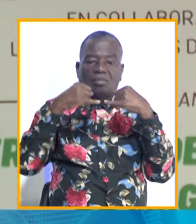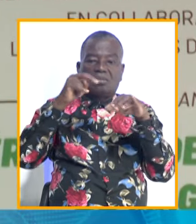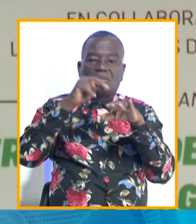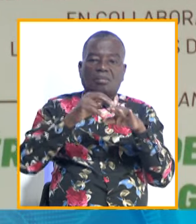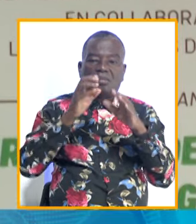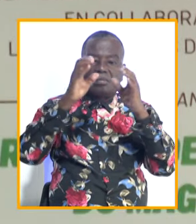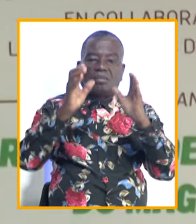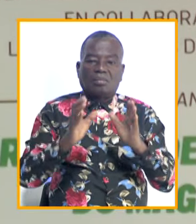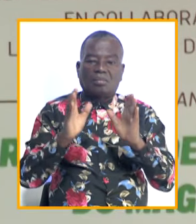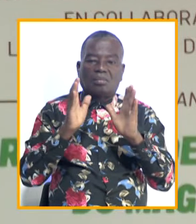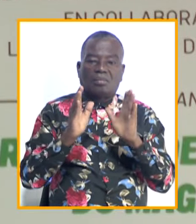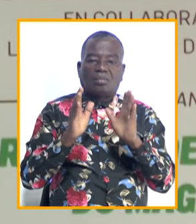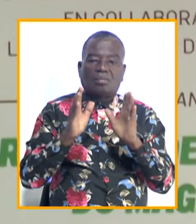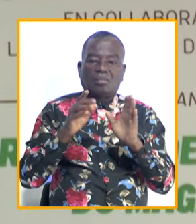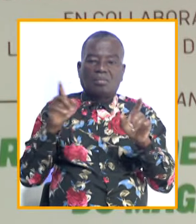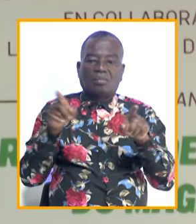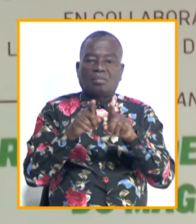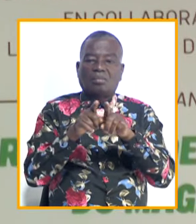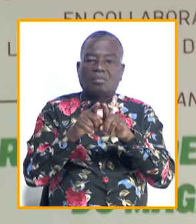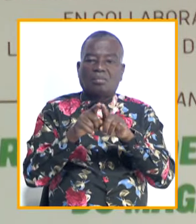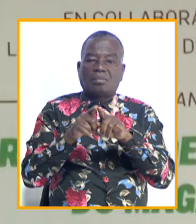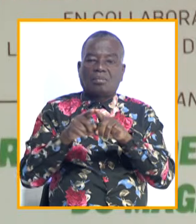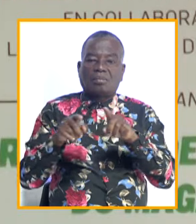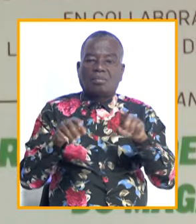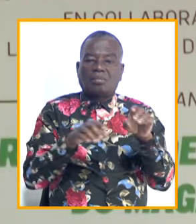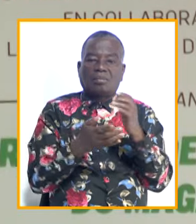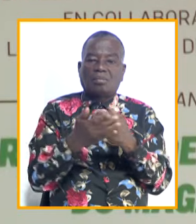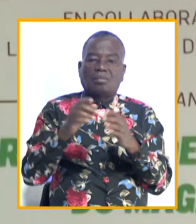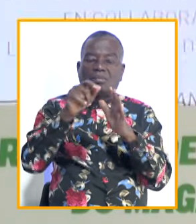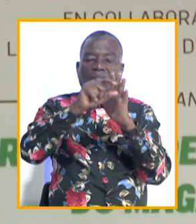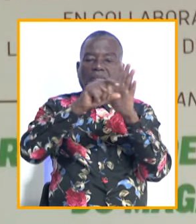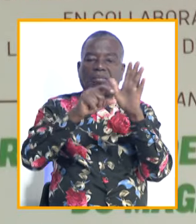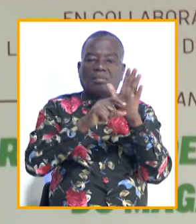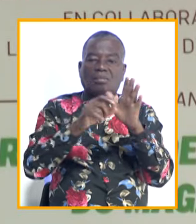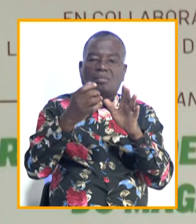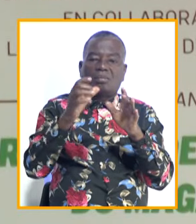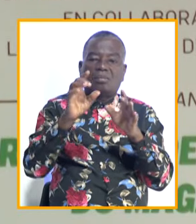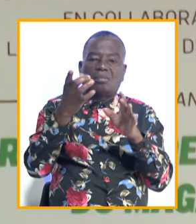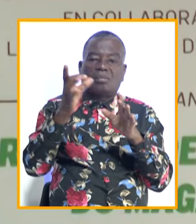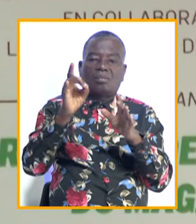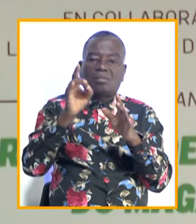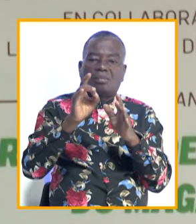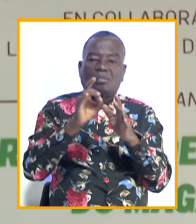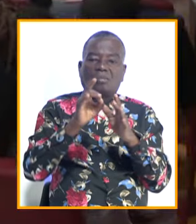des citoyens tel que consacré par l'article 18 de notre loi fondamentale.